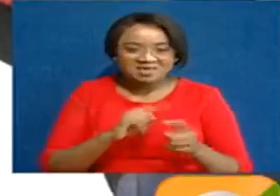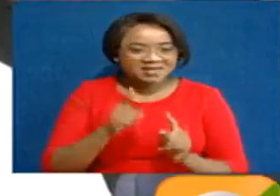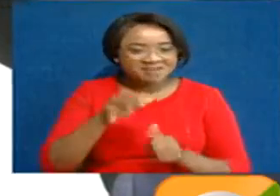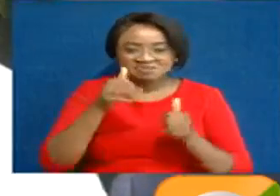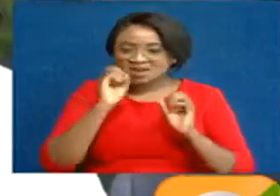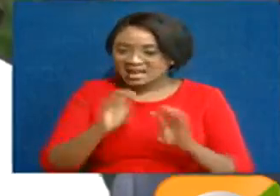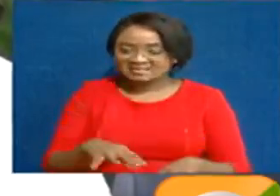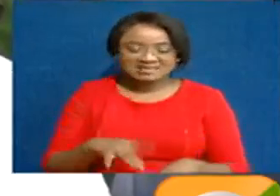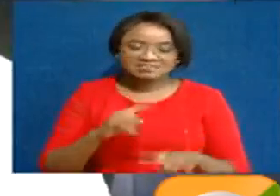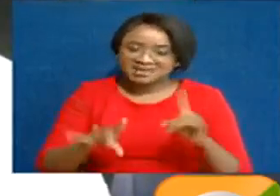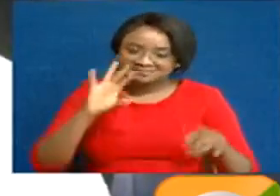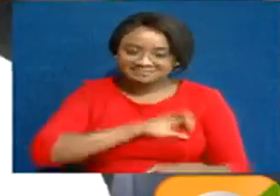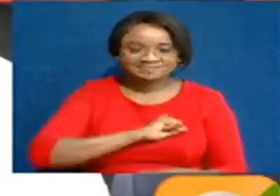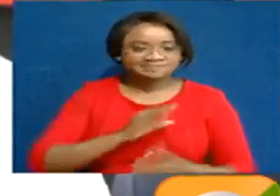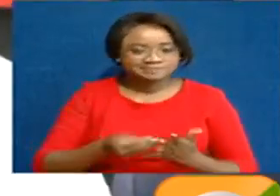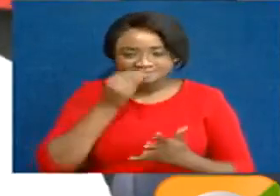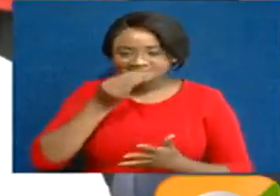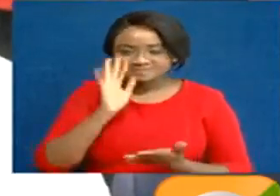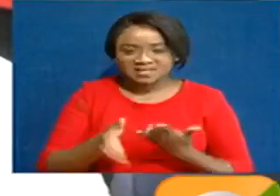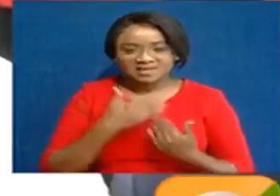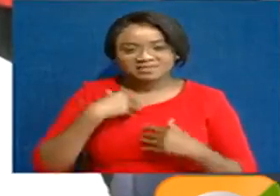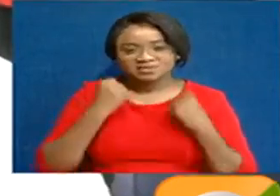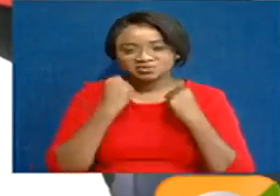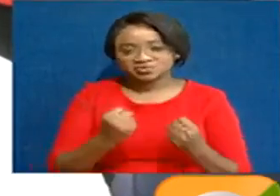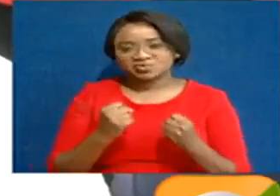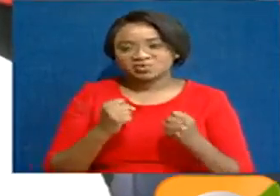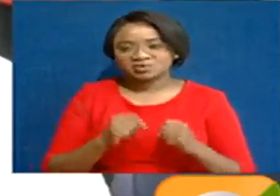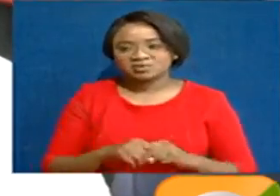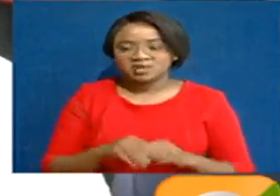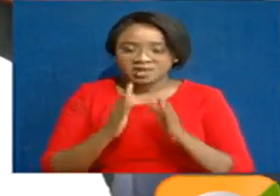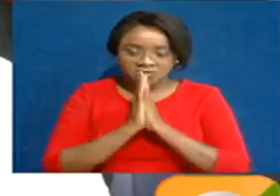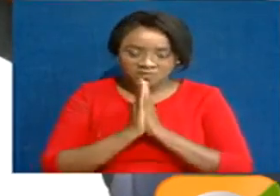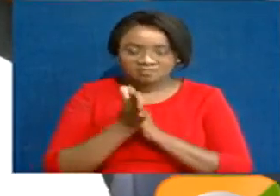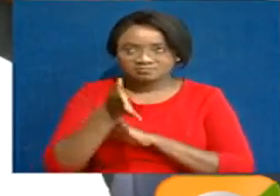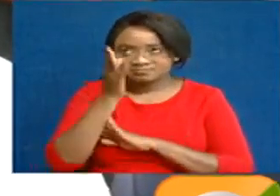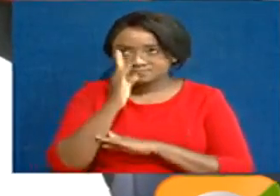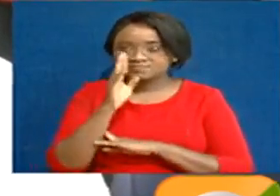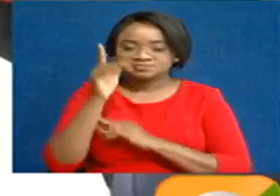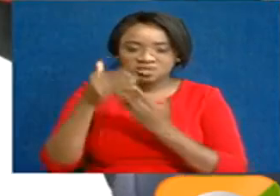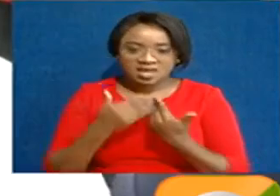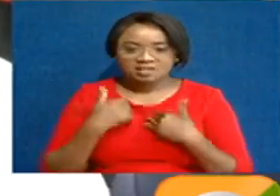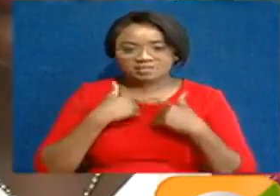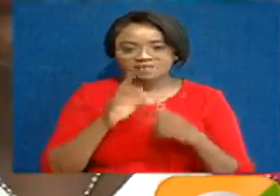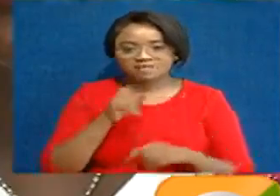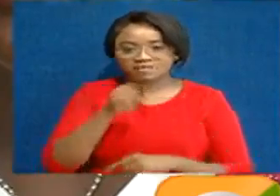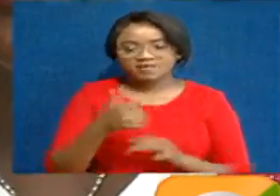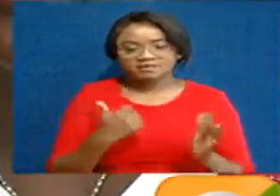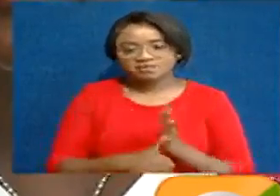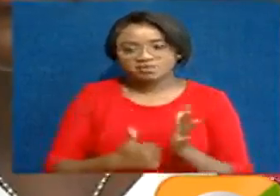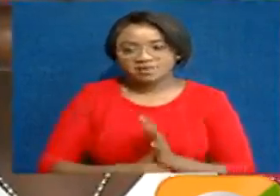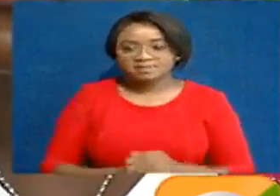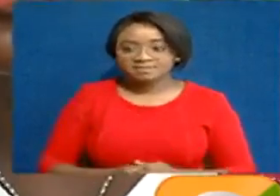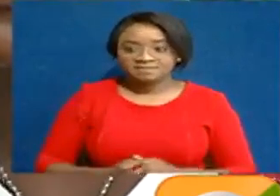but I forced myself to eat in order to get some strength and to live to see another day, hoping and praying that God would rescue me from this ordeal.